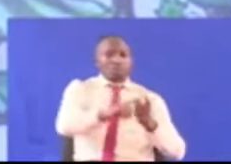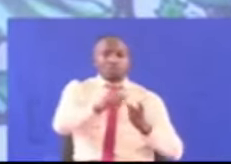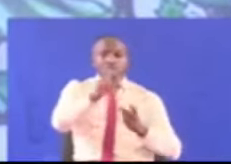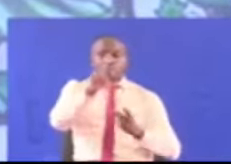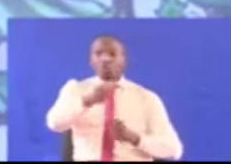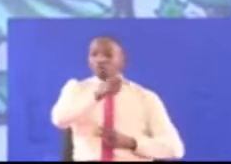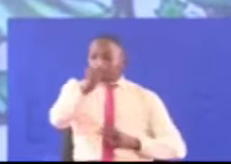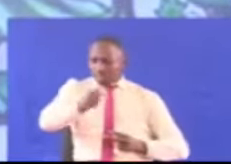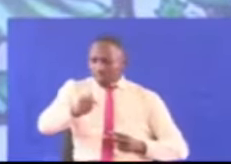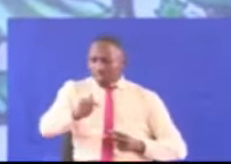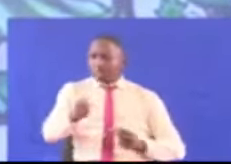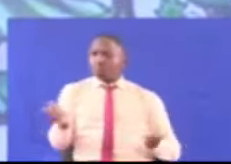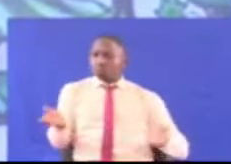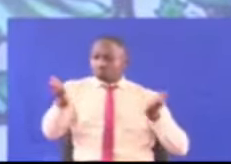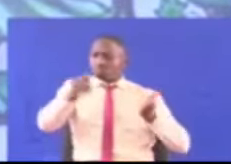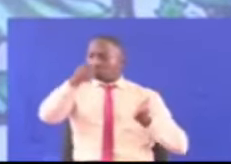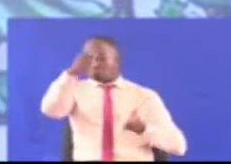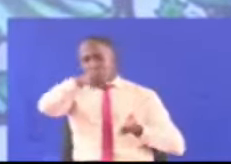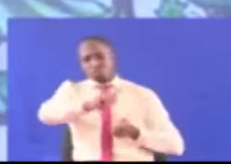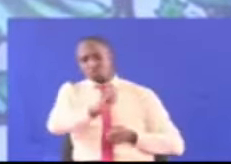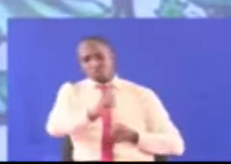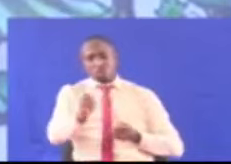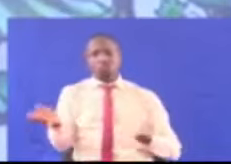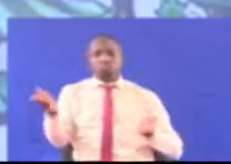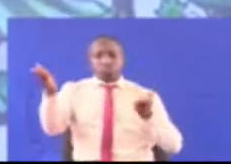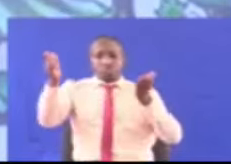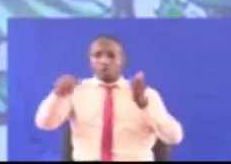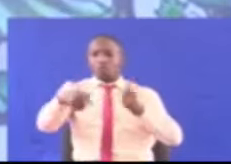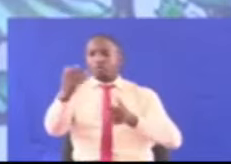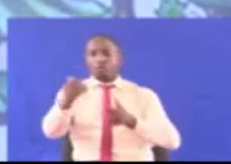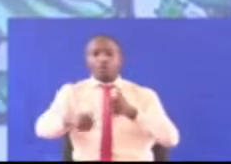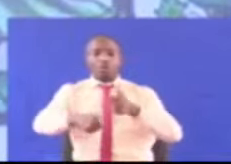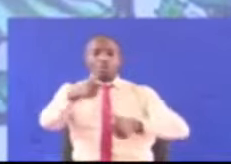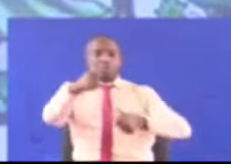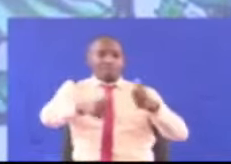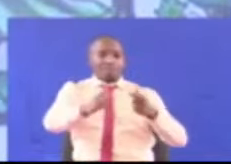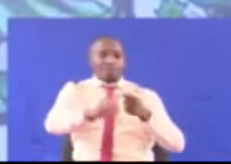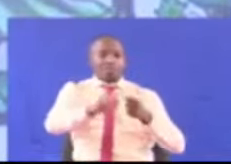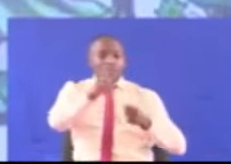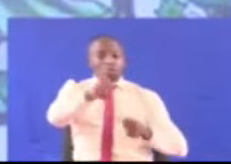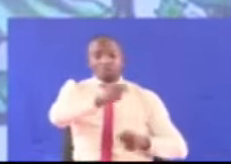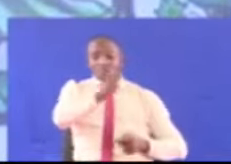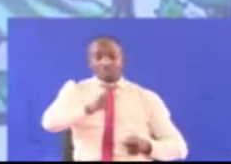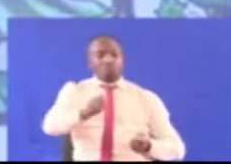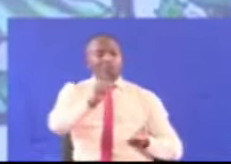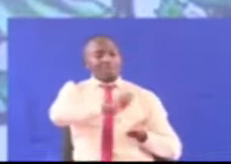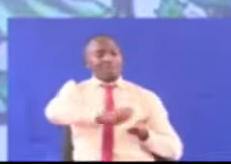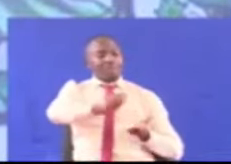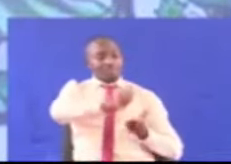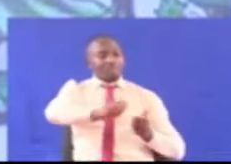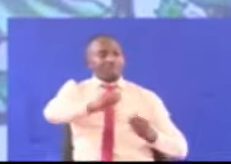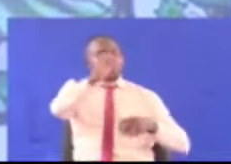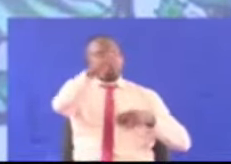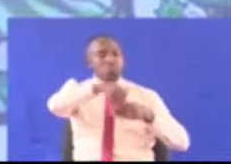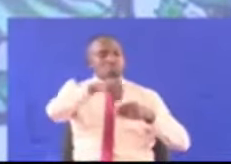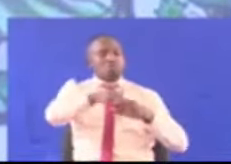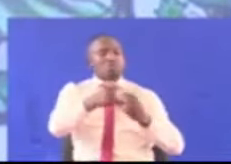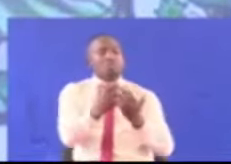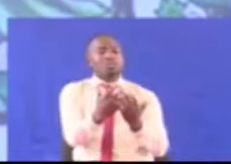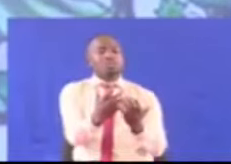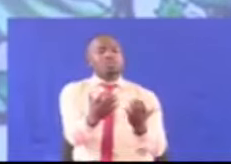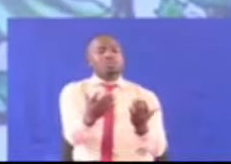na Watanzania. Na Watanzania waliandika na kuandika, wacha message za simu, wameandika